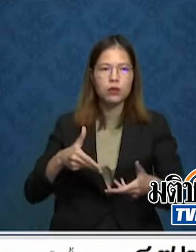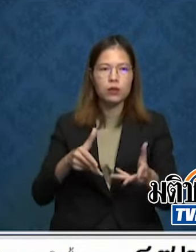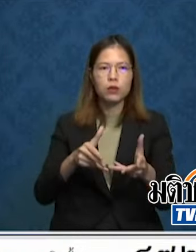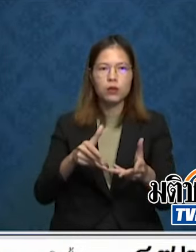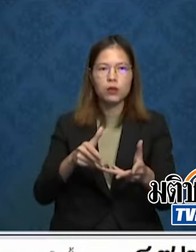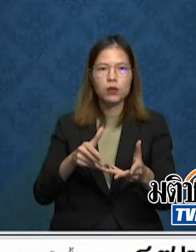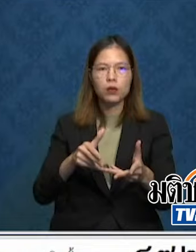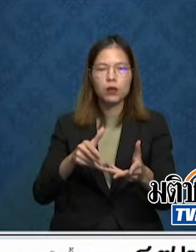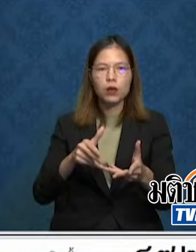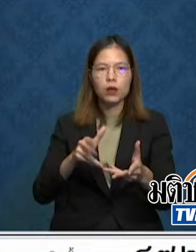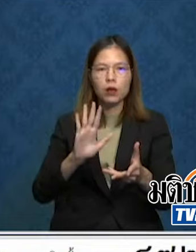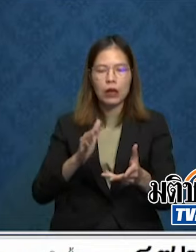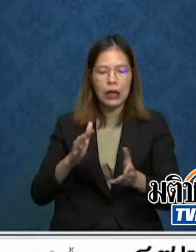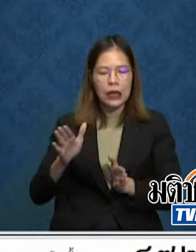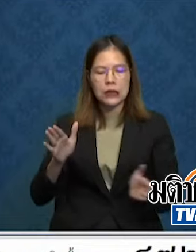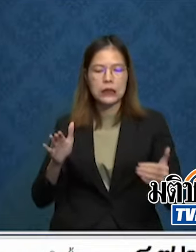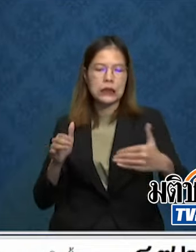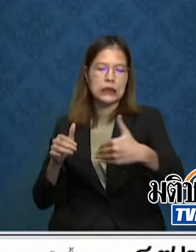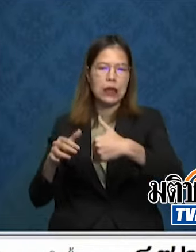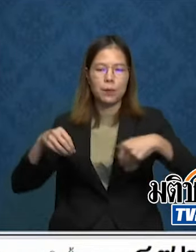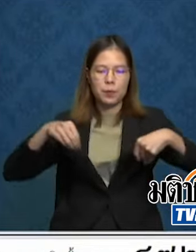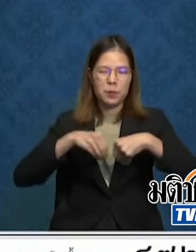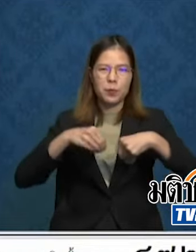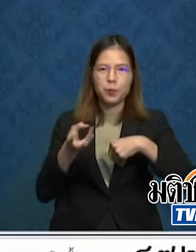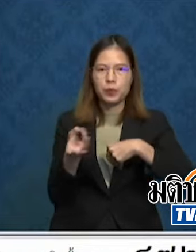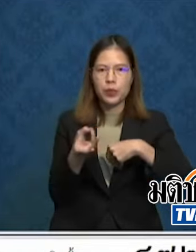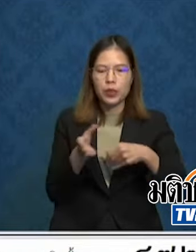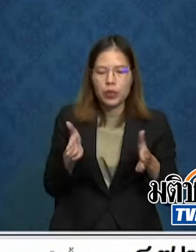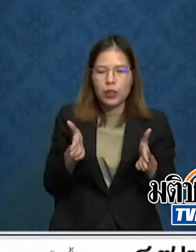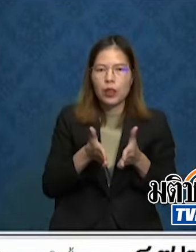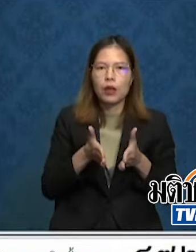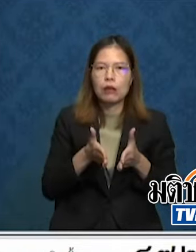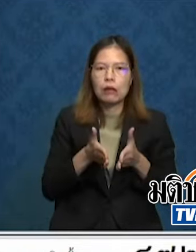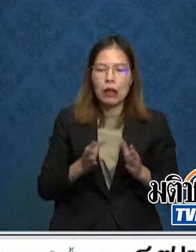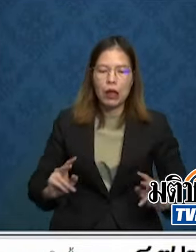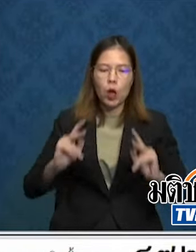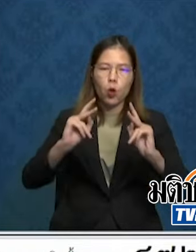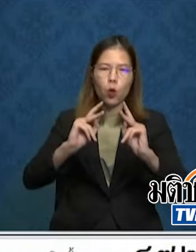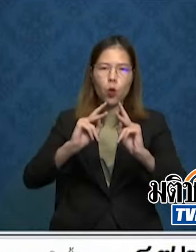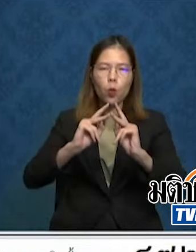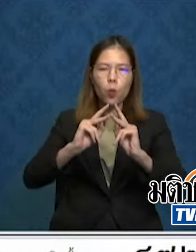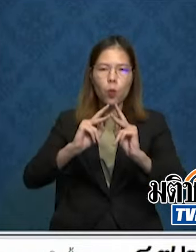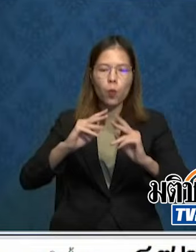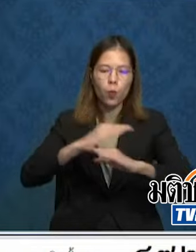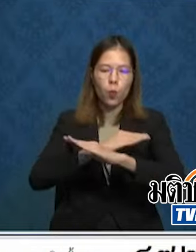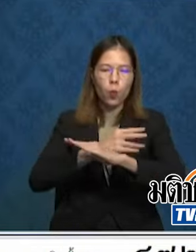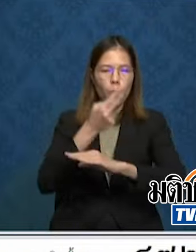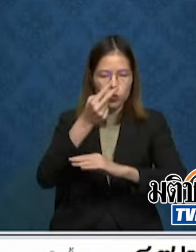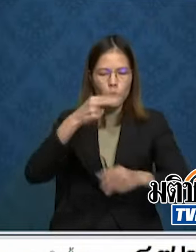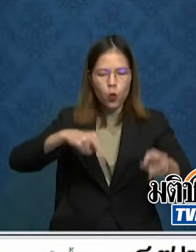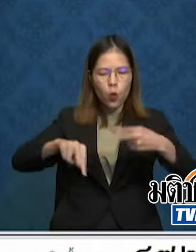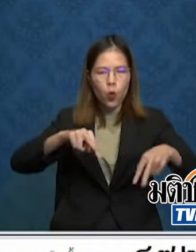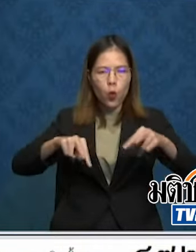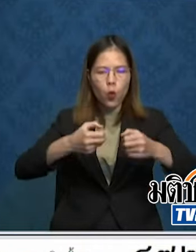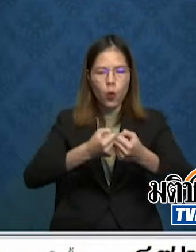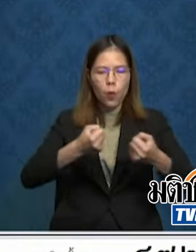การกลับรถก็แคบนะครับถนนที่เรียบด่วนมาก็คือว่าอยากจะให้กรมทางหลวงนะครับช่วยกันขยายพื้นที่ที่เป็นเรียบด่วนให้มันกว้